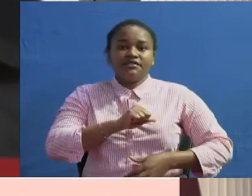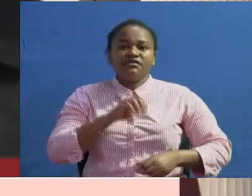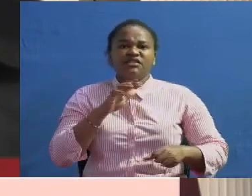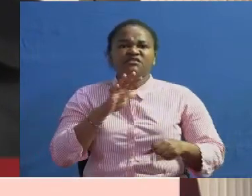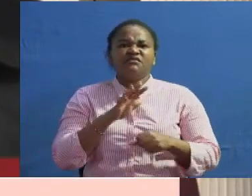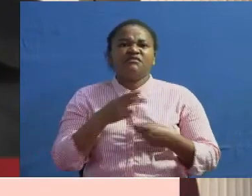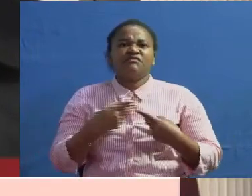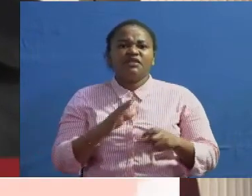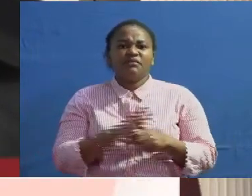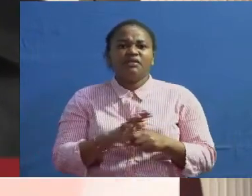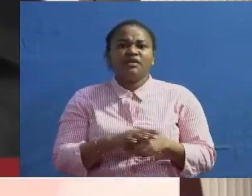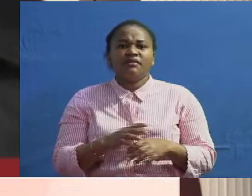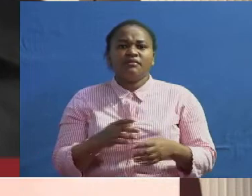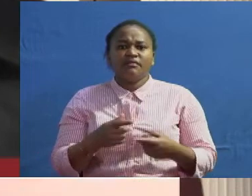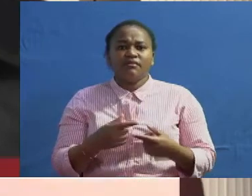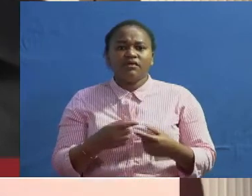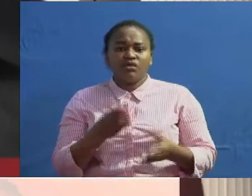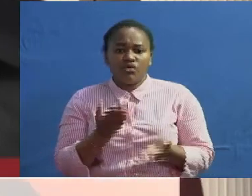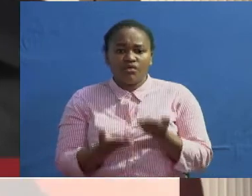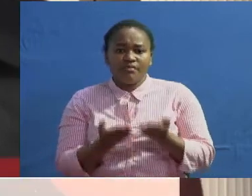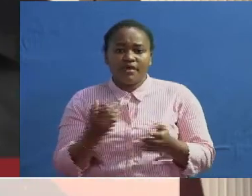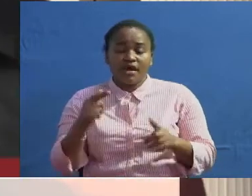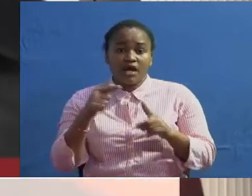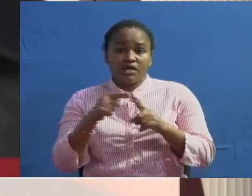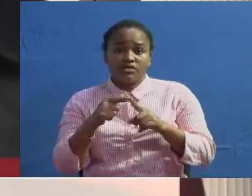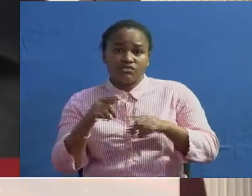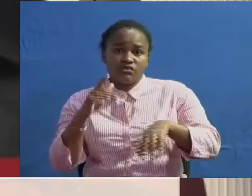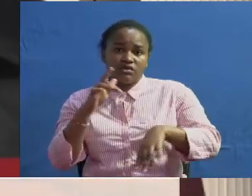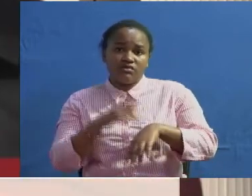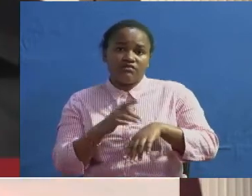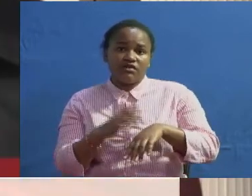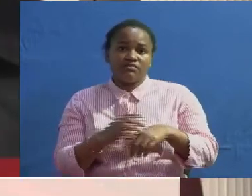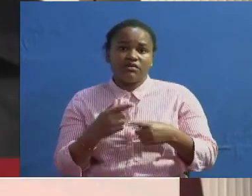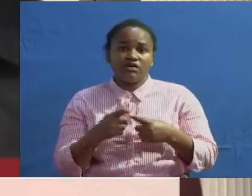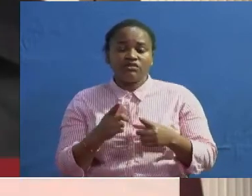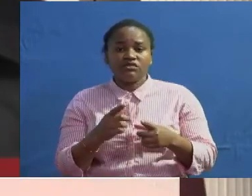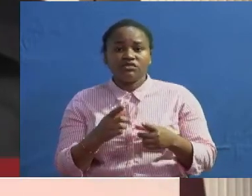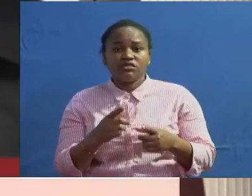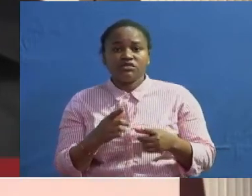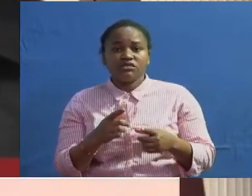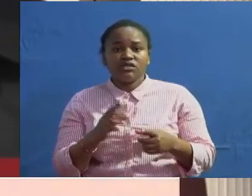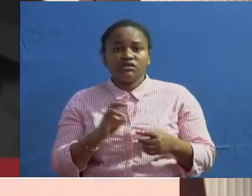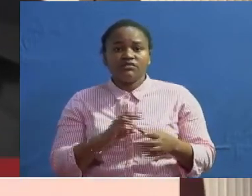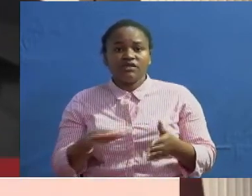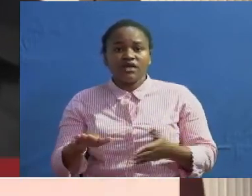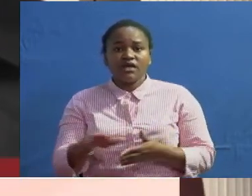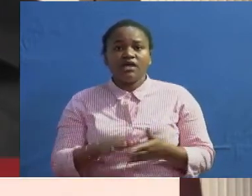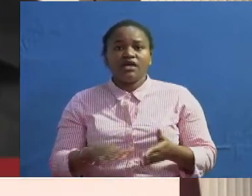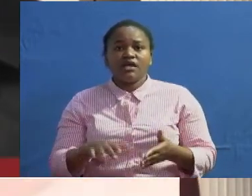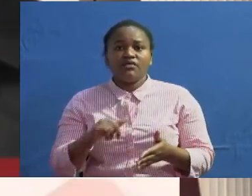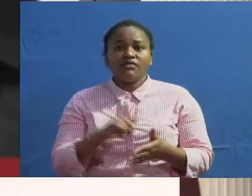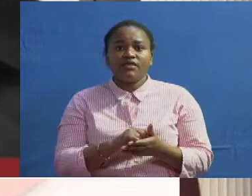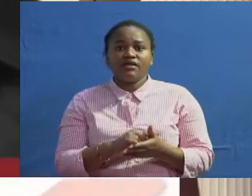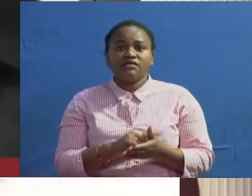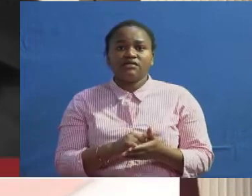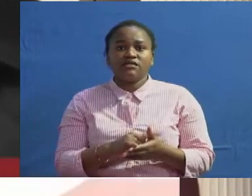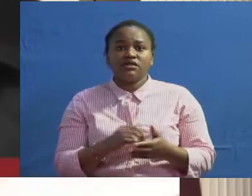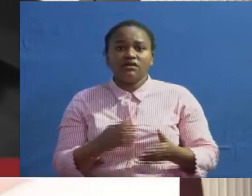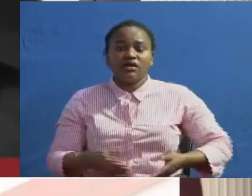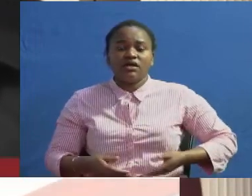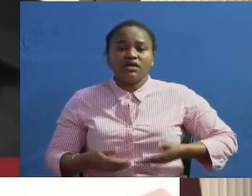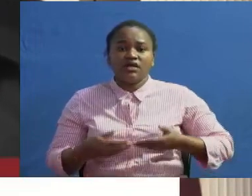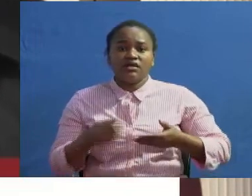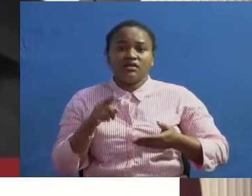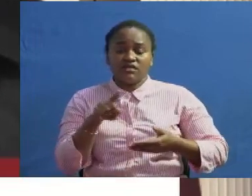huwa kubwa kuliko athari hizo zote mbaya ikiwa zipo, kwa sababu tunachoona ni kwamba maeneo ambayo yanahudumiwa na